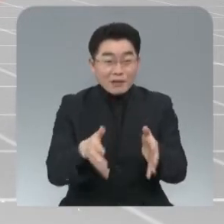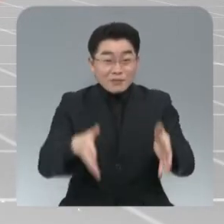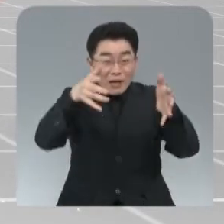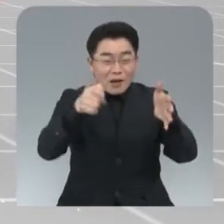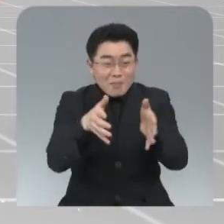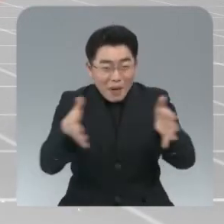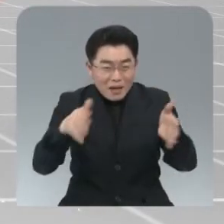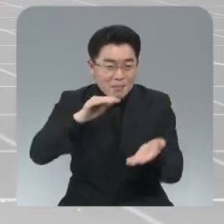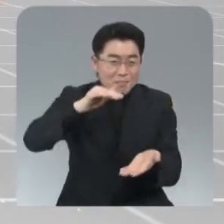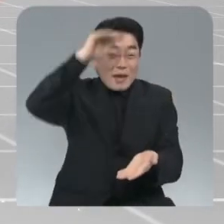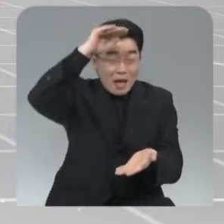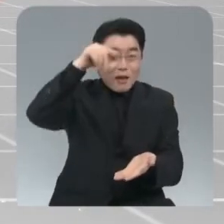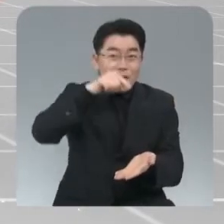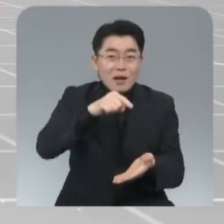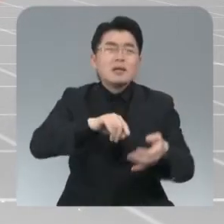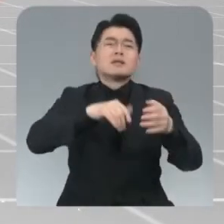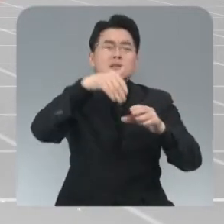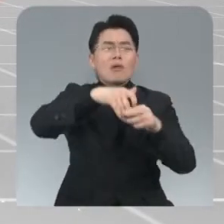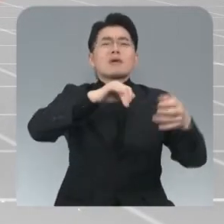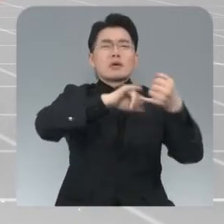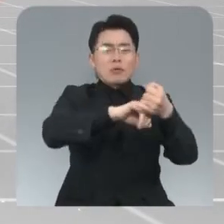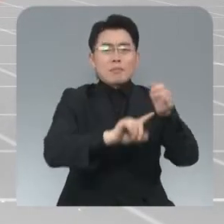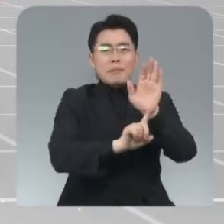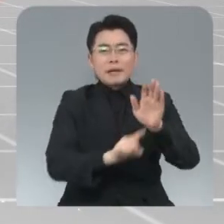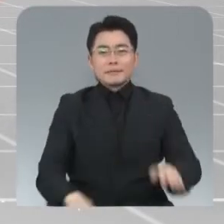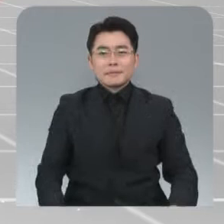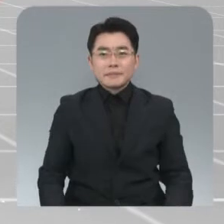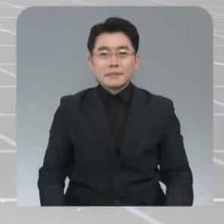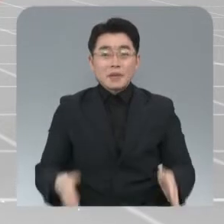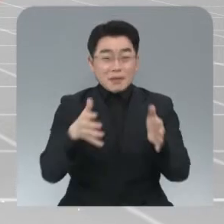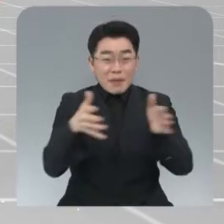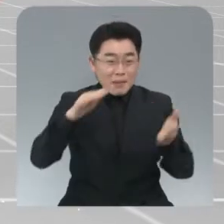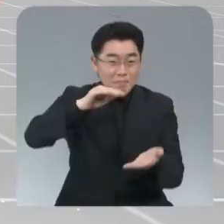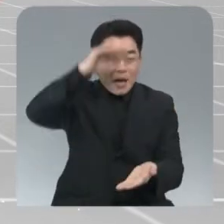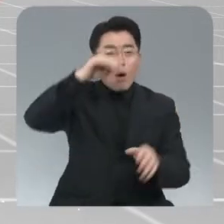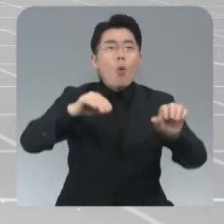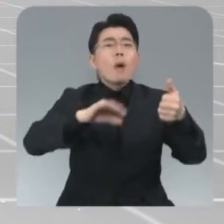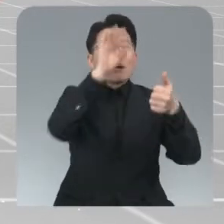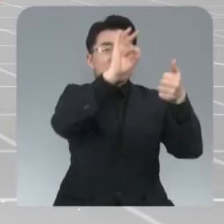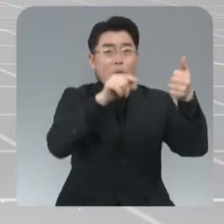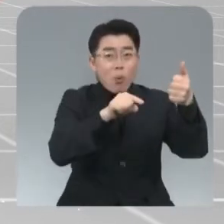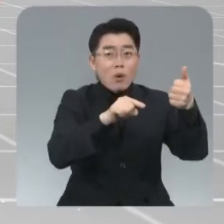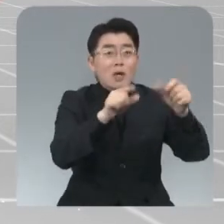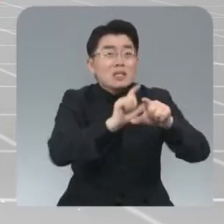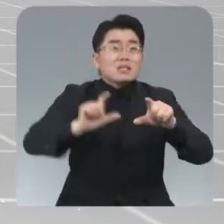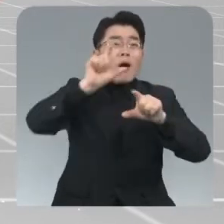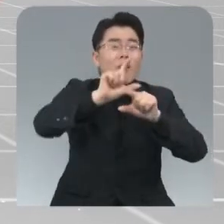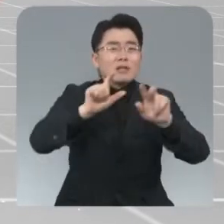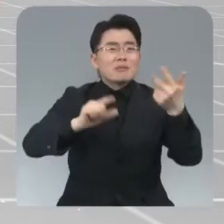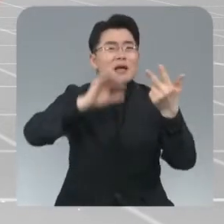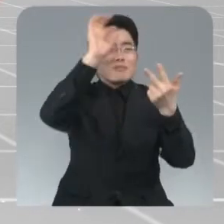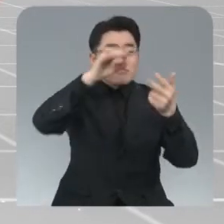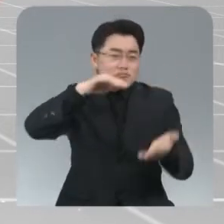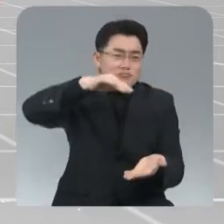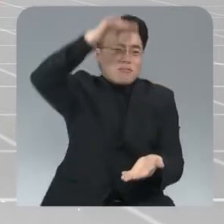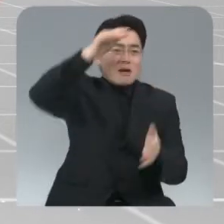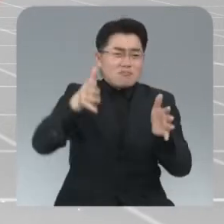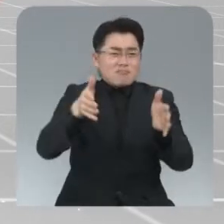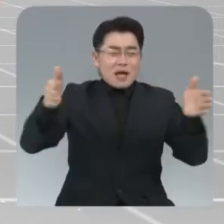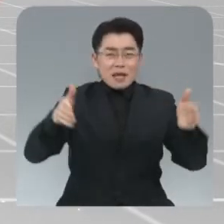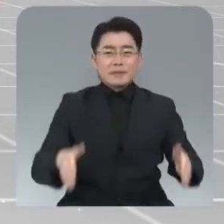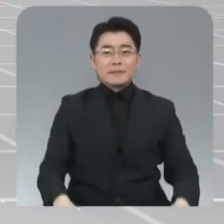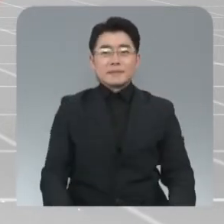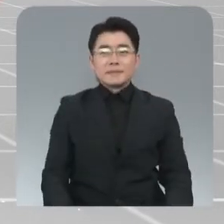주택 공급을 늘리겠다고 밝히고 있습니다. 용적률을 500%, 많게는 700%까지 높이겠다고